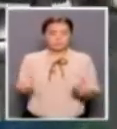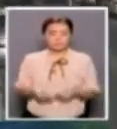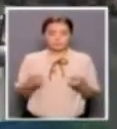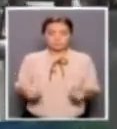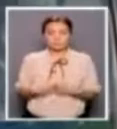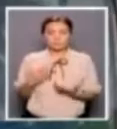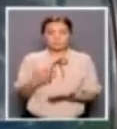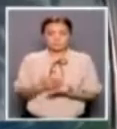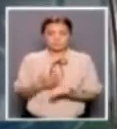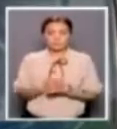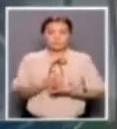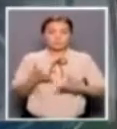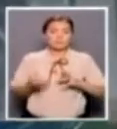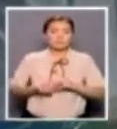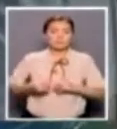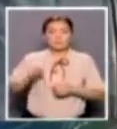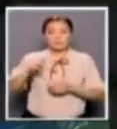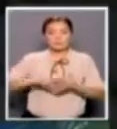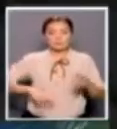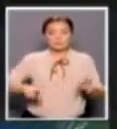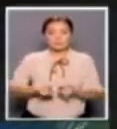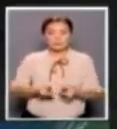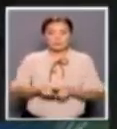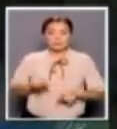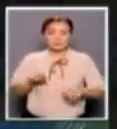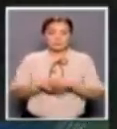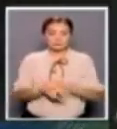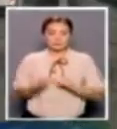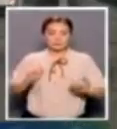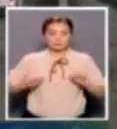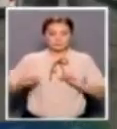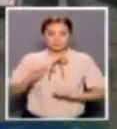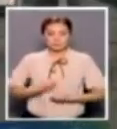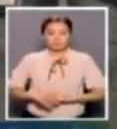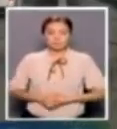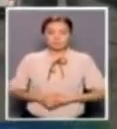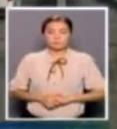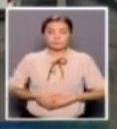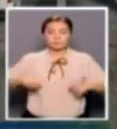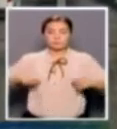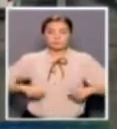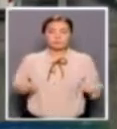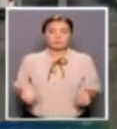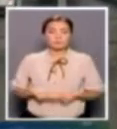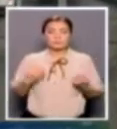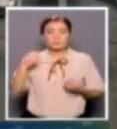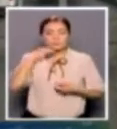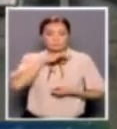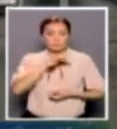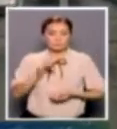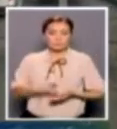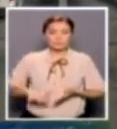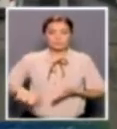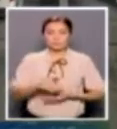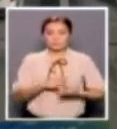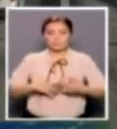дейді жол инспекторлары, ал айыппұл төлеуге келгенде ізін суытады. Құқық бұзушылықтар өте көп атқала аумағында. Сол